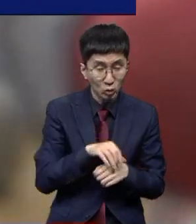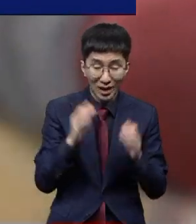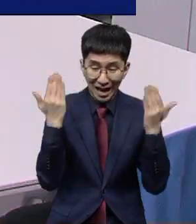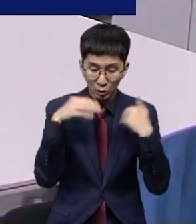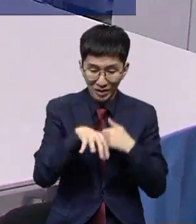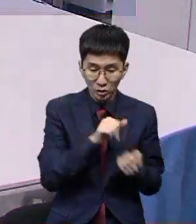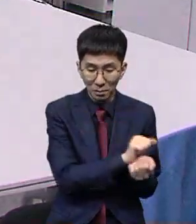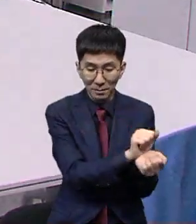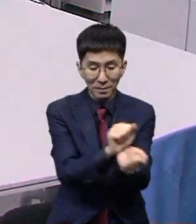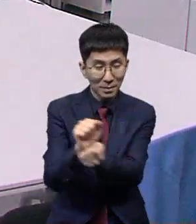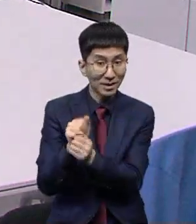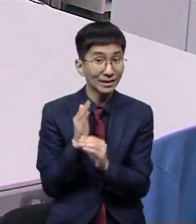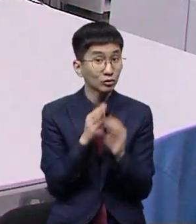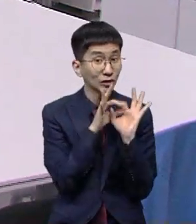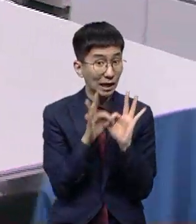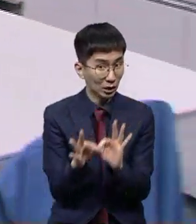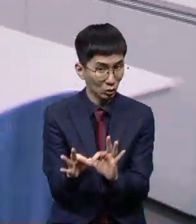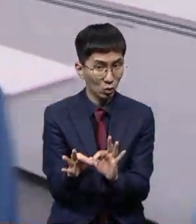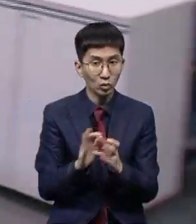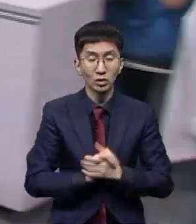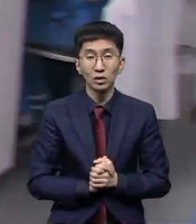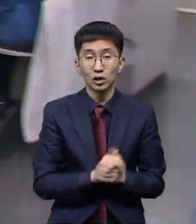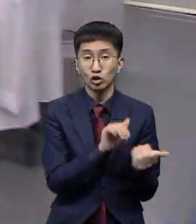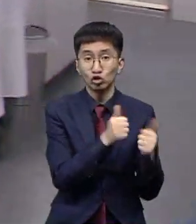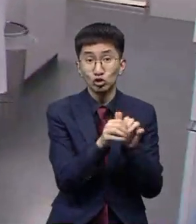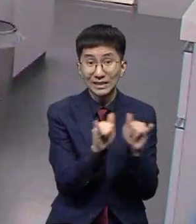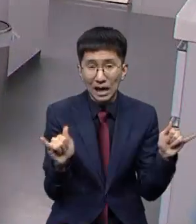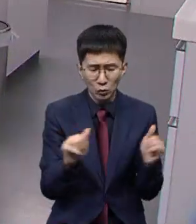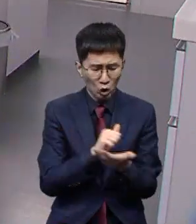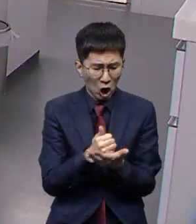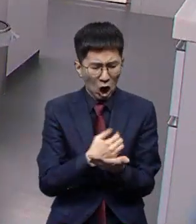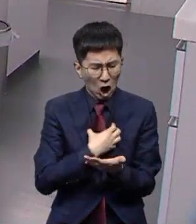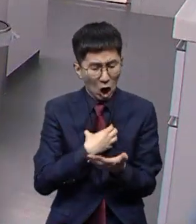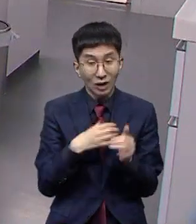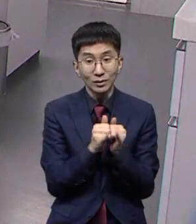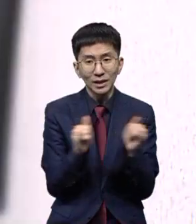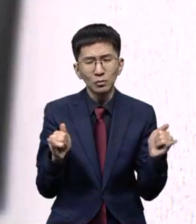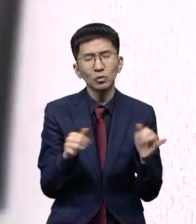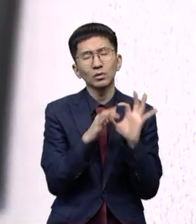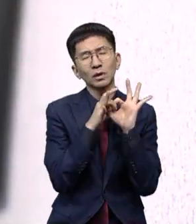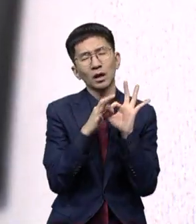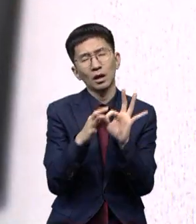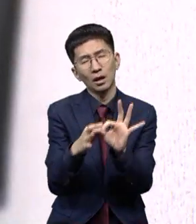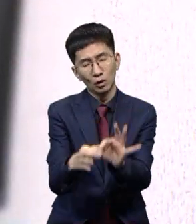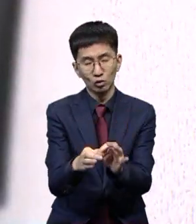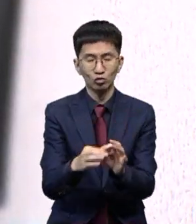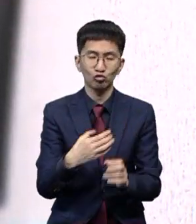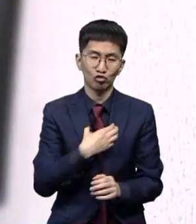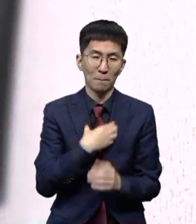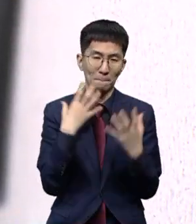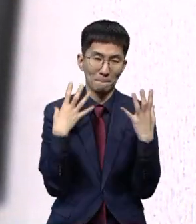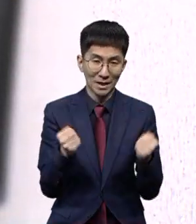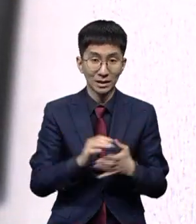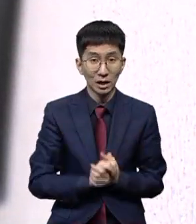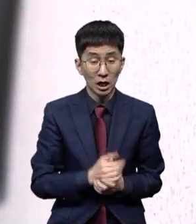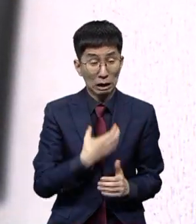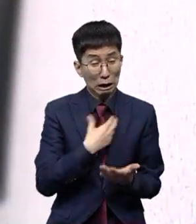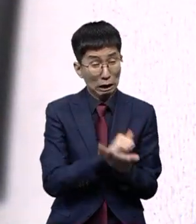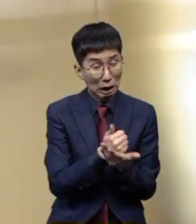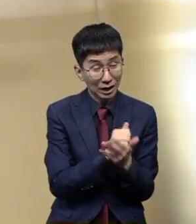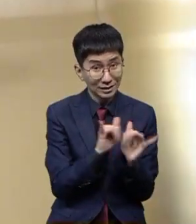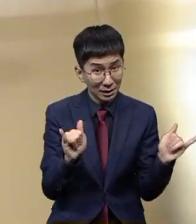확인됐습니다. 사망자와 위중증 환자의 증가세도 꺾이지 않고 있습니다. 위중증 환자 수는